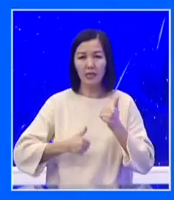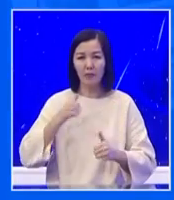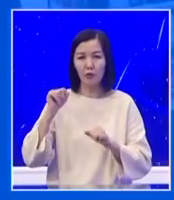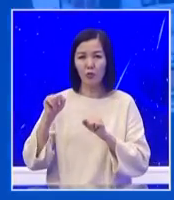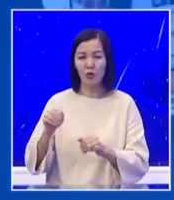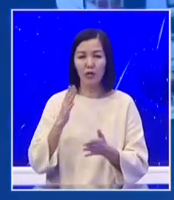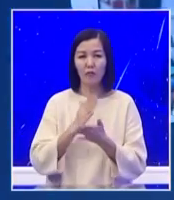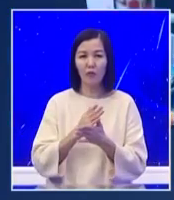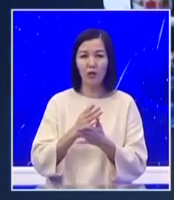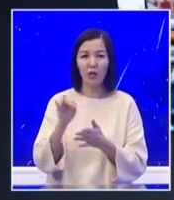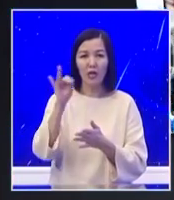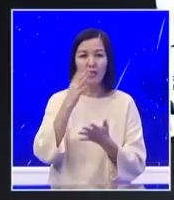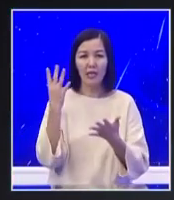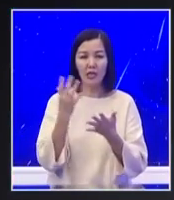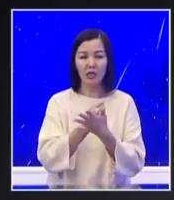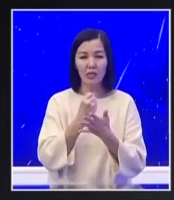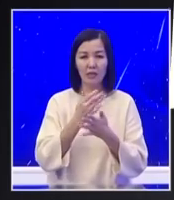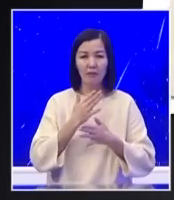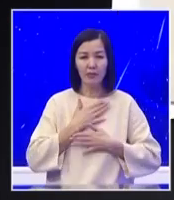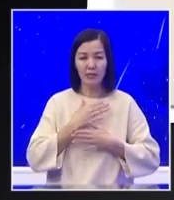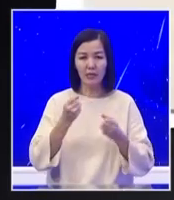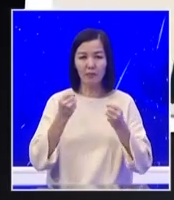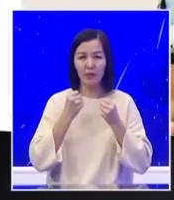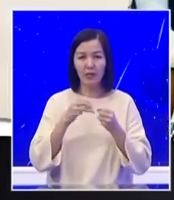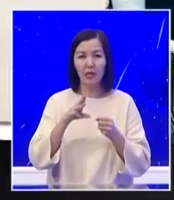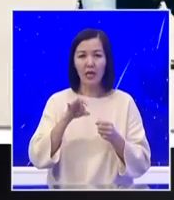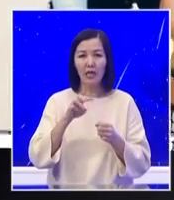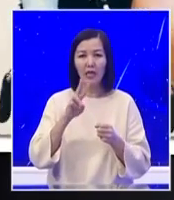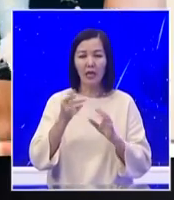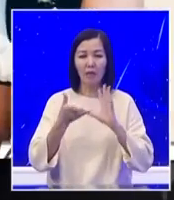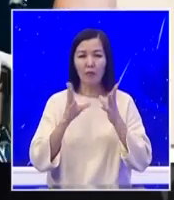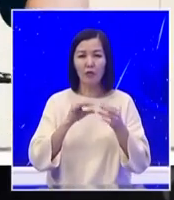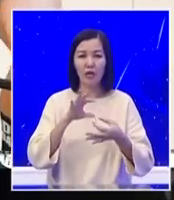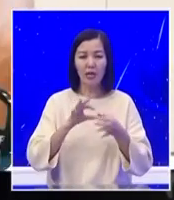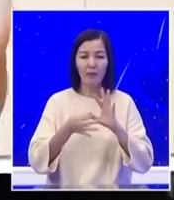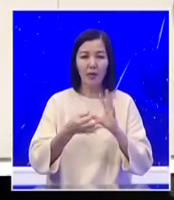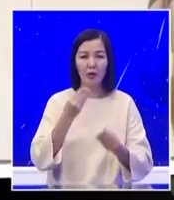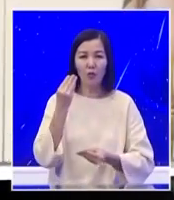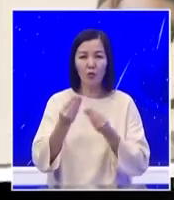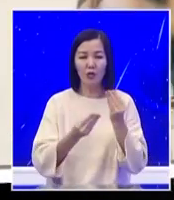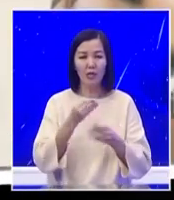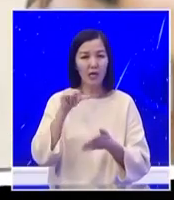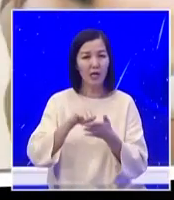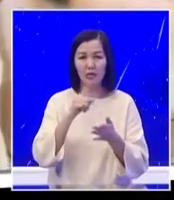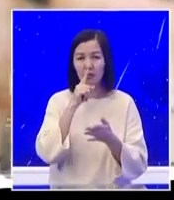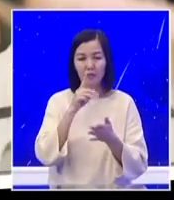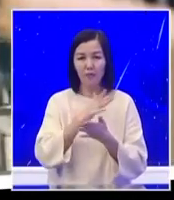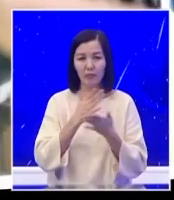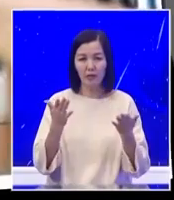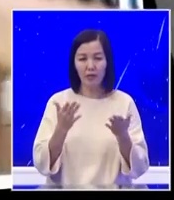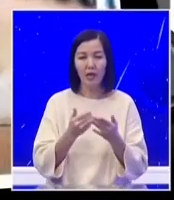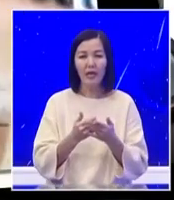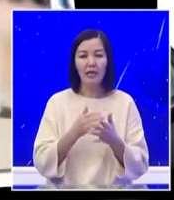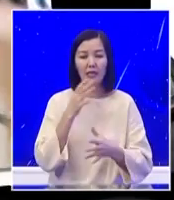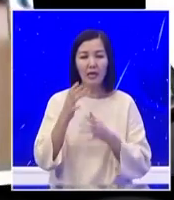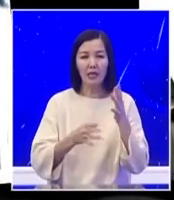бұл тарихи жетістік, өйткені отандастарымыз осыған дейін трек бойынша олимпиада ойындарына қатысып көрмеген. Ел құрамасының халықаралық